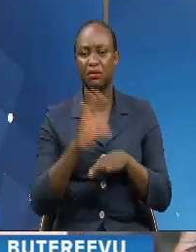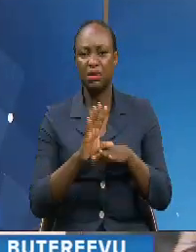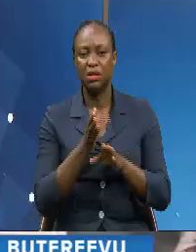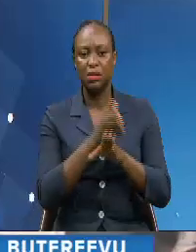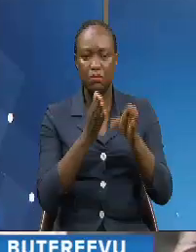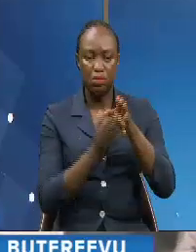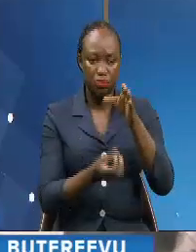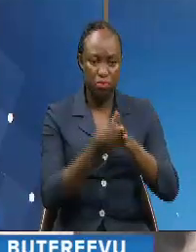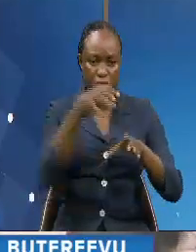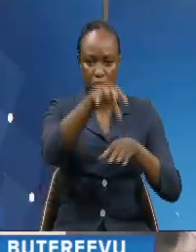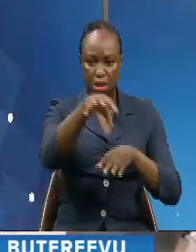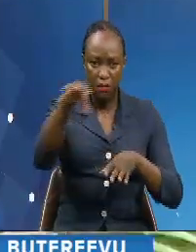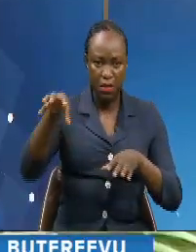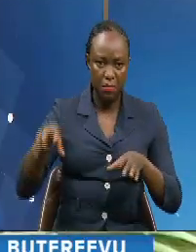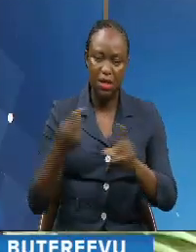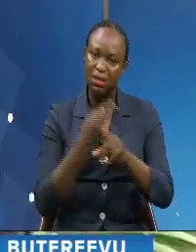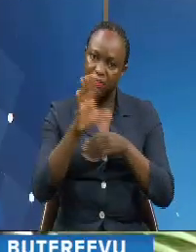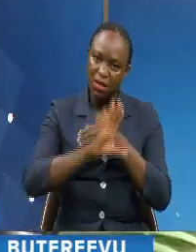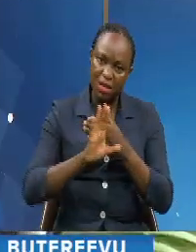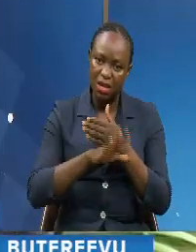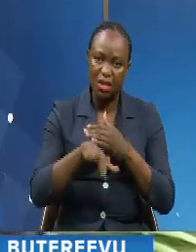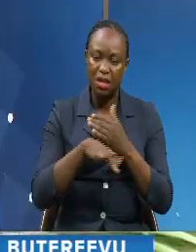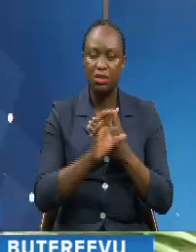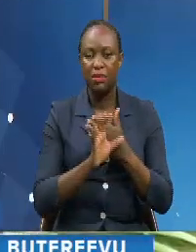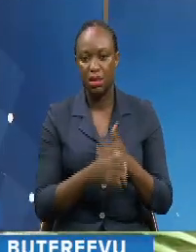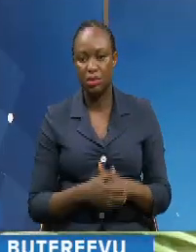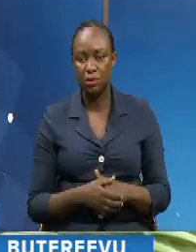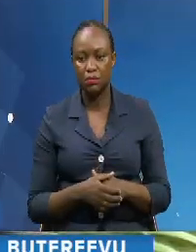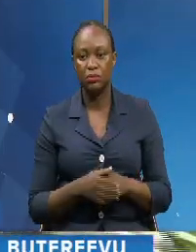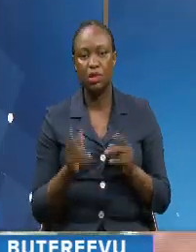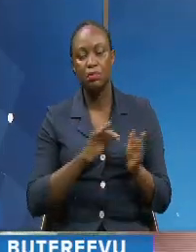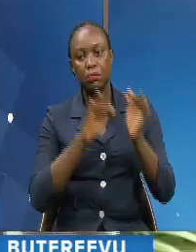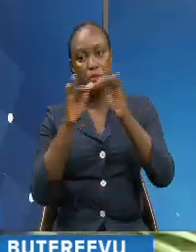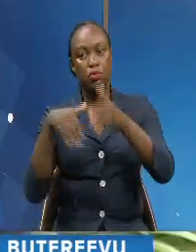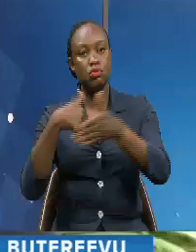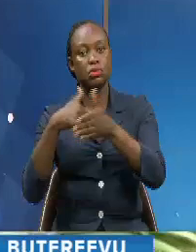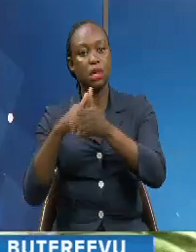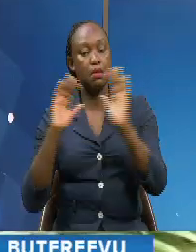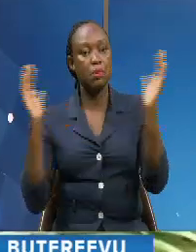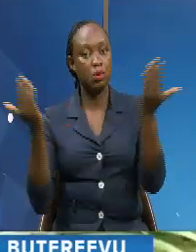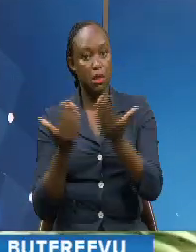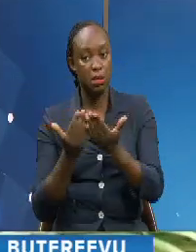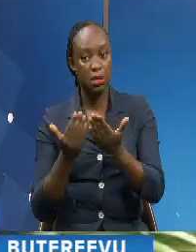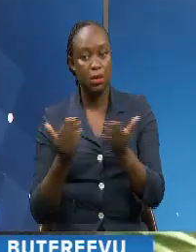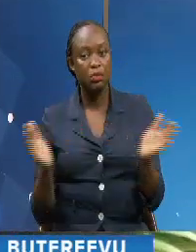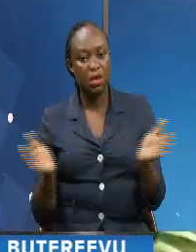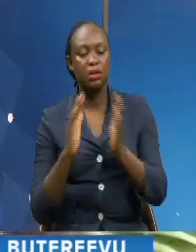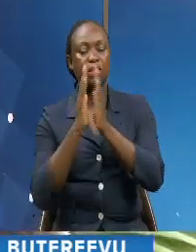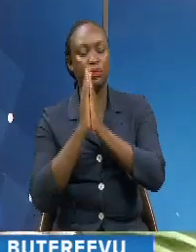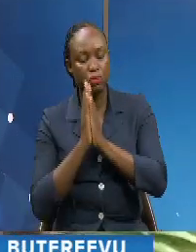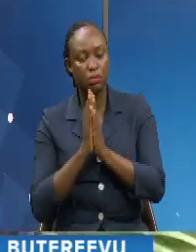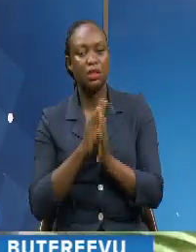bazimba mu bitundu by'eggwanga eby'enjawulo. Twatwala abantu ennamboole ne tubagamba basabe amakanisa g'ebiwempe gaggweewo mu